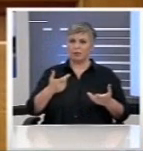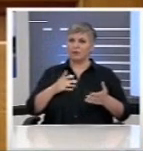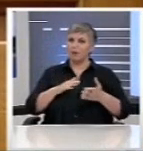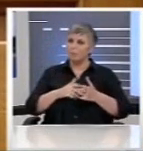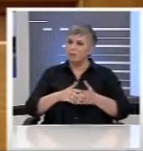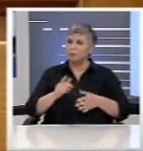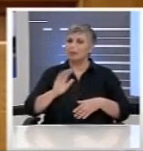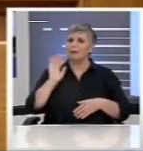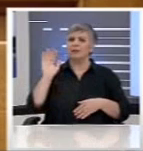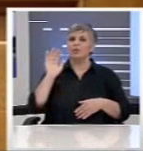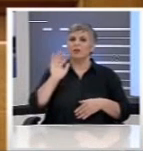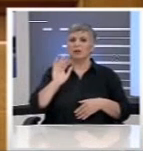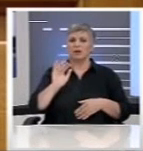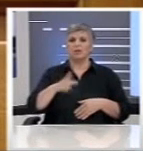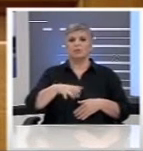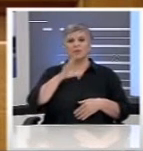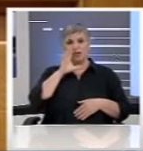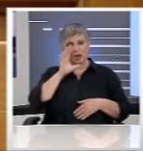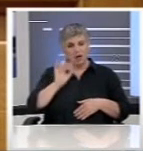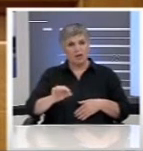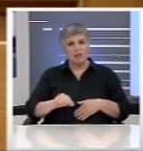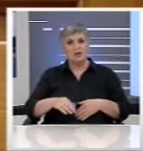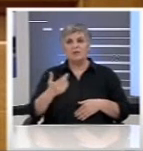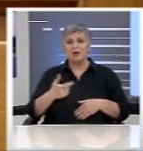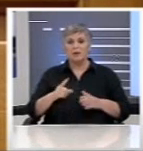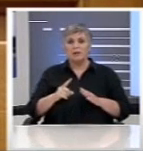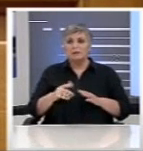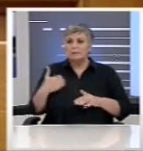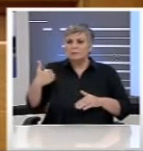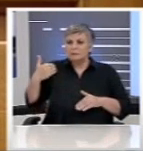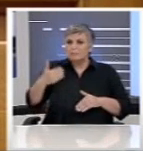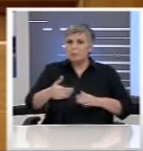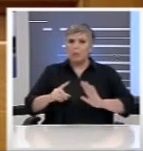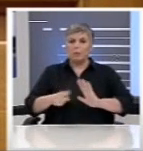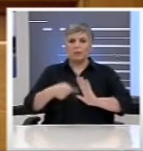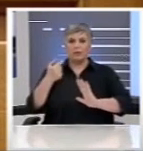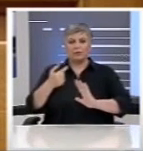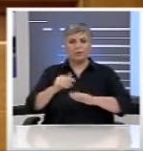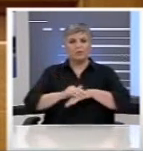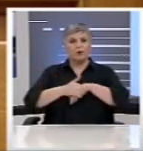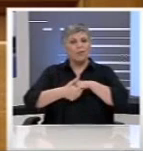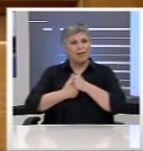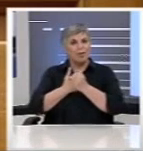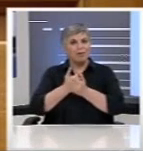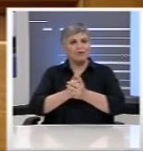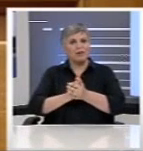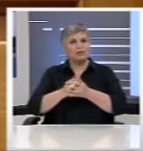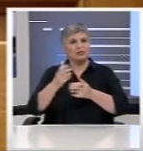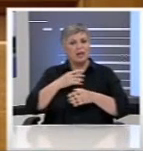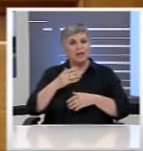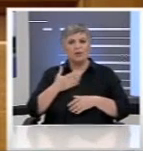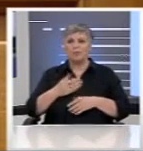ισχυρό, πράγματι είναι πρωτοφανές σε σχέση με τα χρόνια της κρίσης. Και το μεγάλο στίχημα για μας είναι αυτές